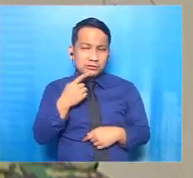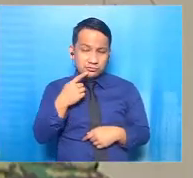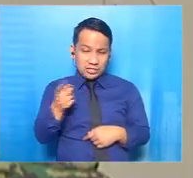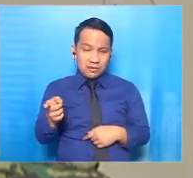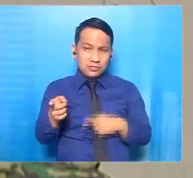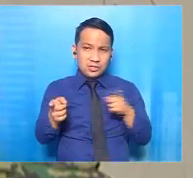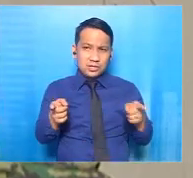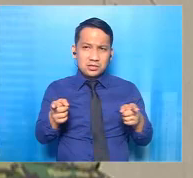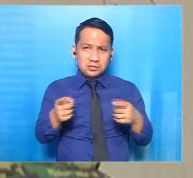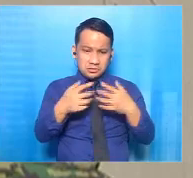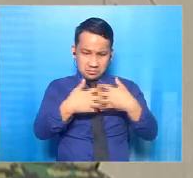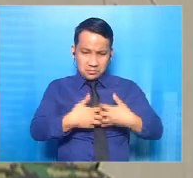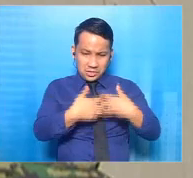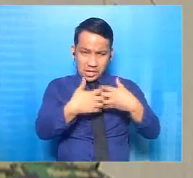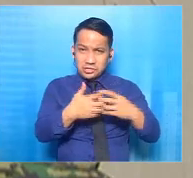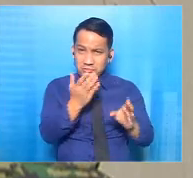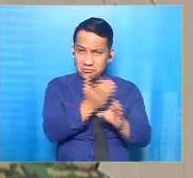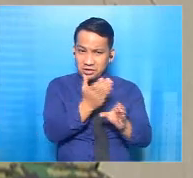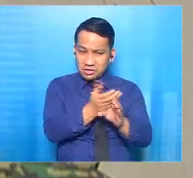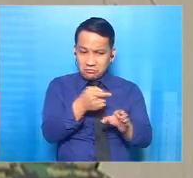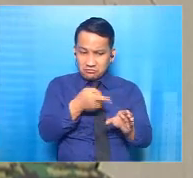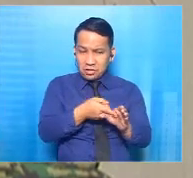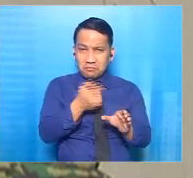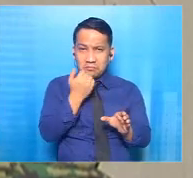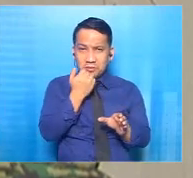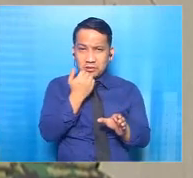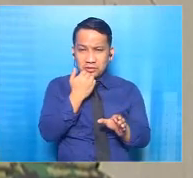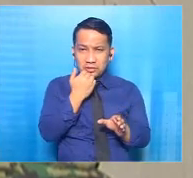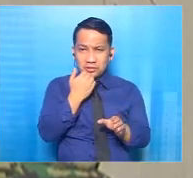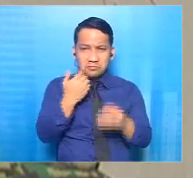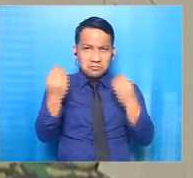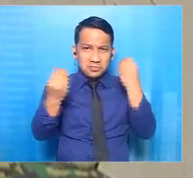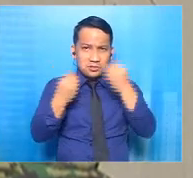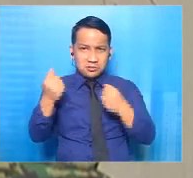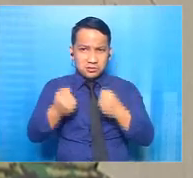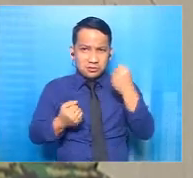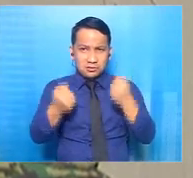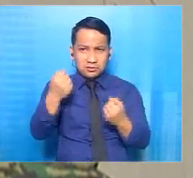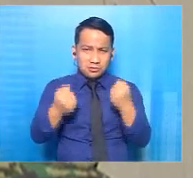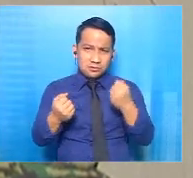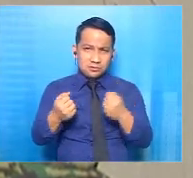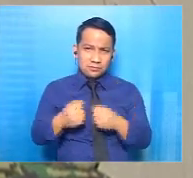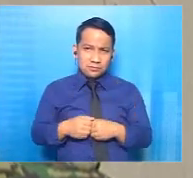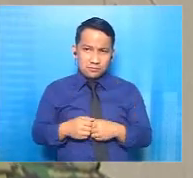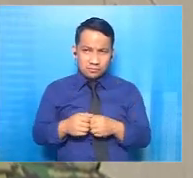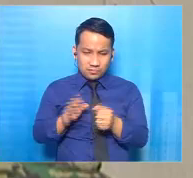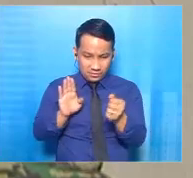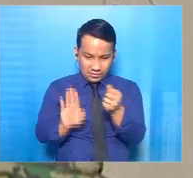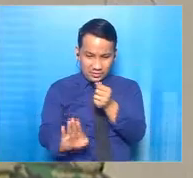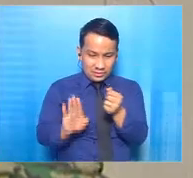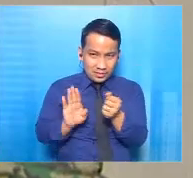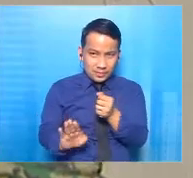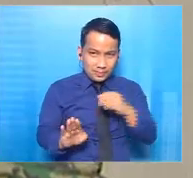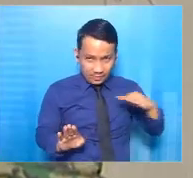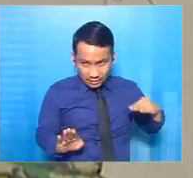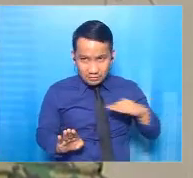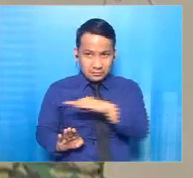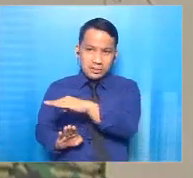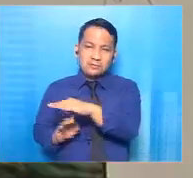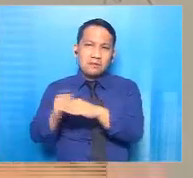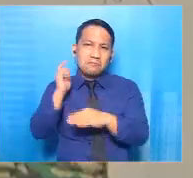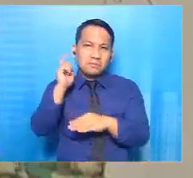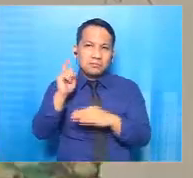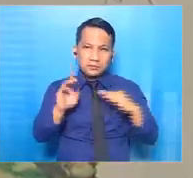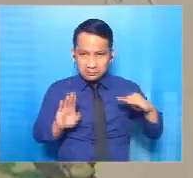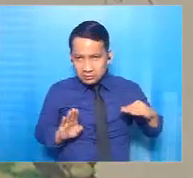sa mechanical error. Nataranta po, pero nakuha niya po yung gas, kaya